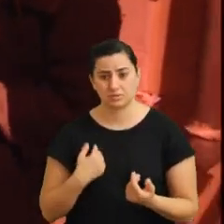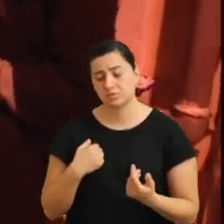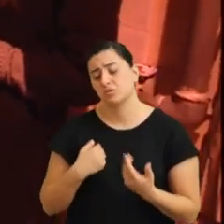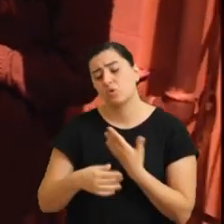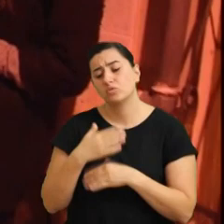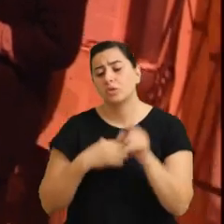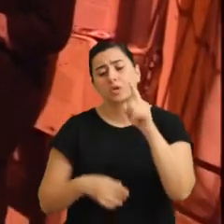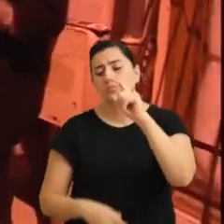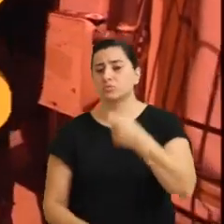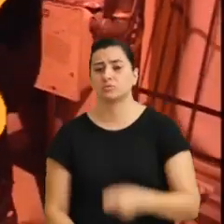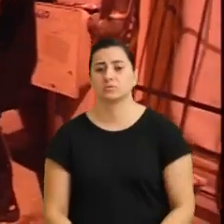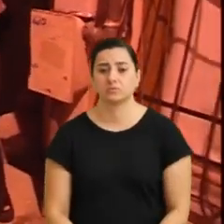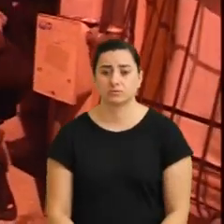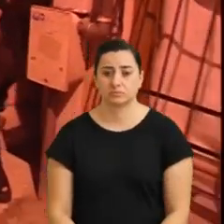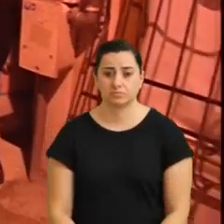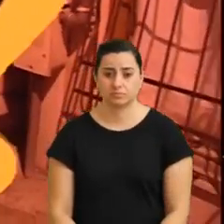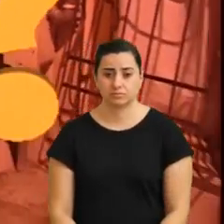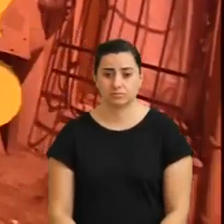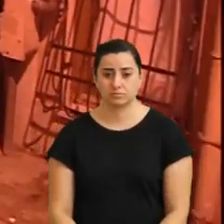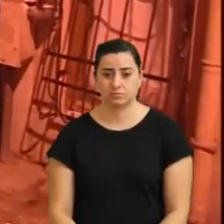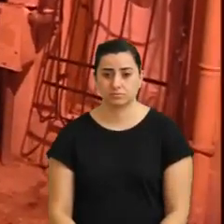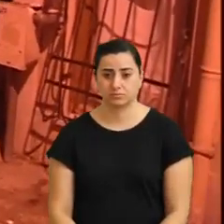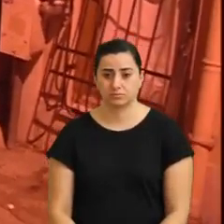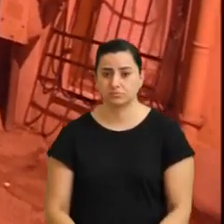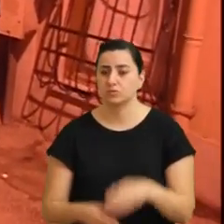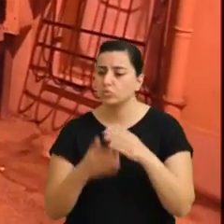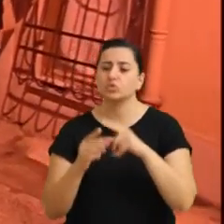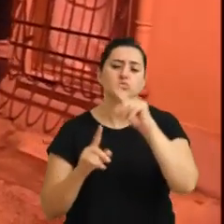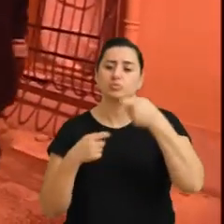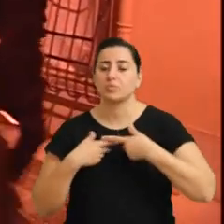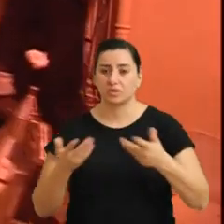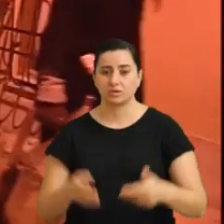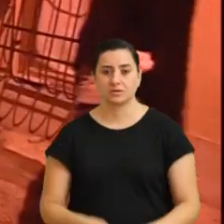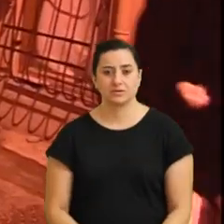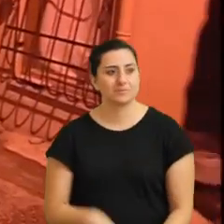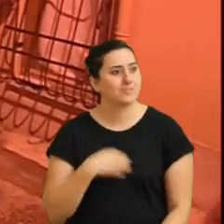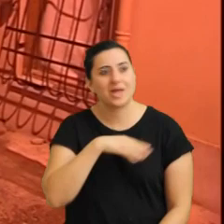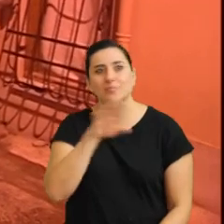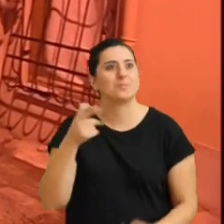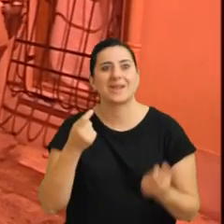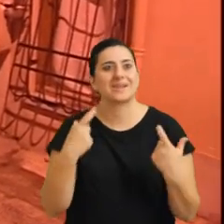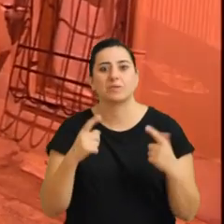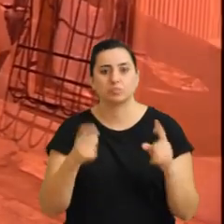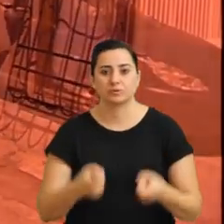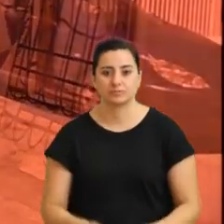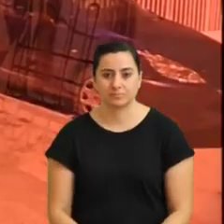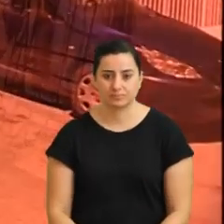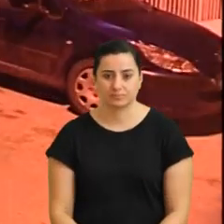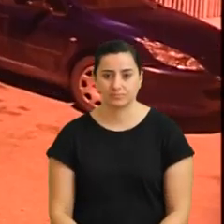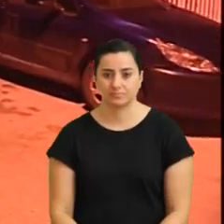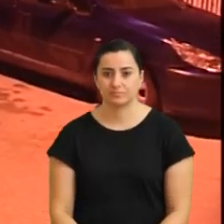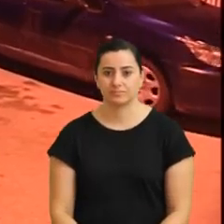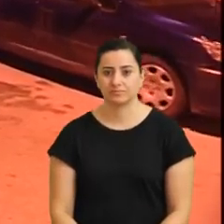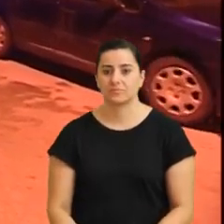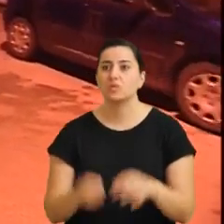Git kendin bul paranı. Soru işareti. Bozukluğunu Allah Allah. Burada nereden bulayım?